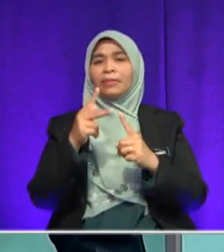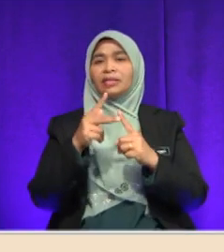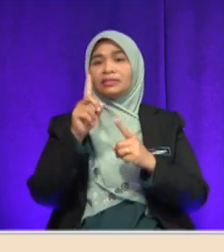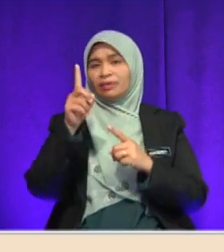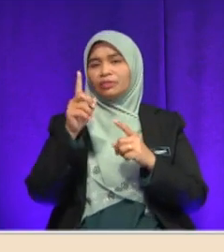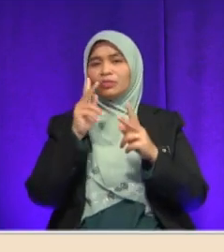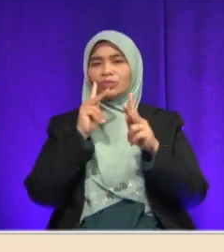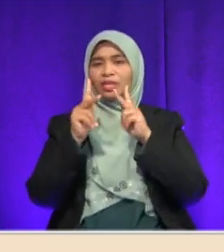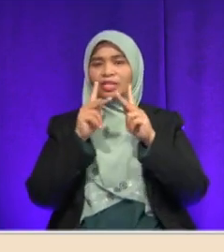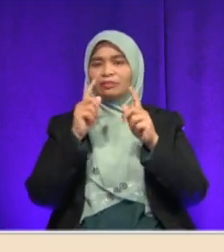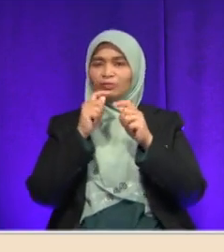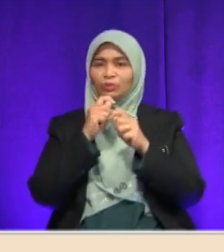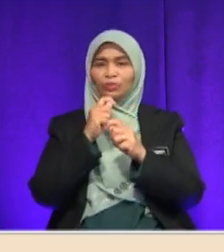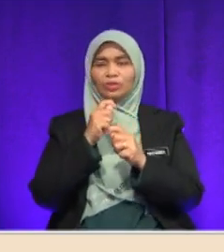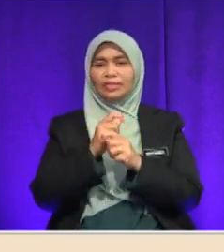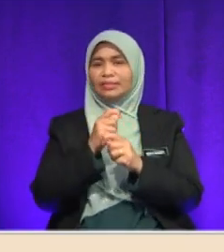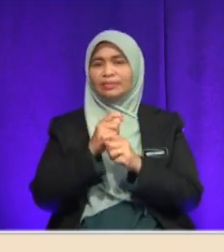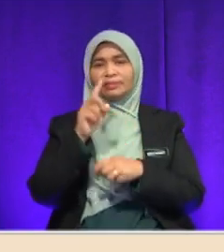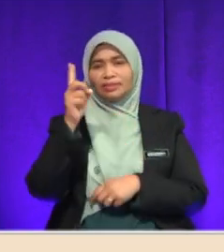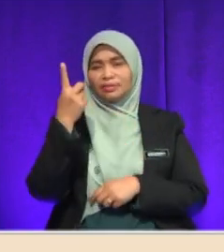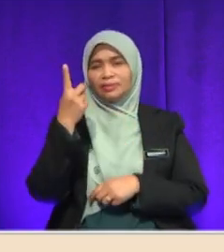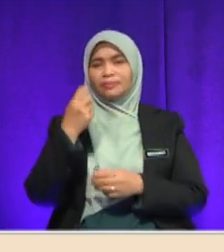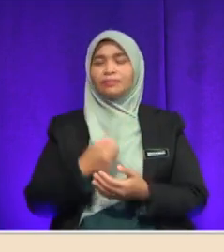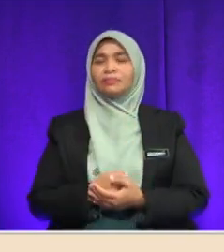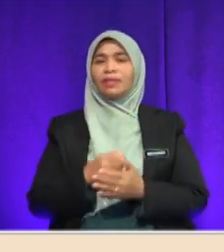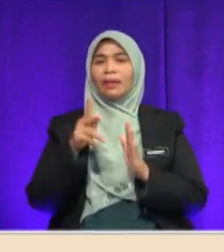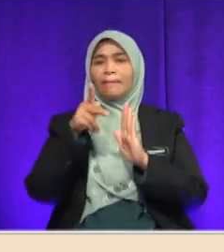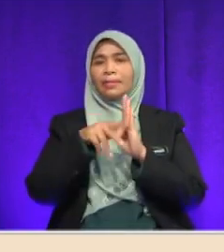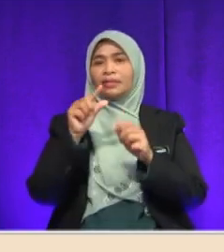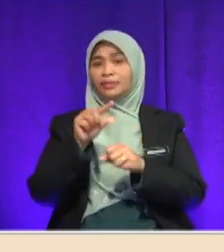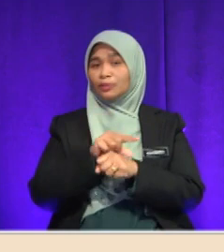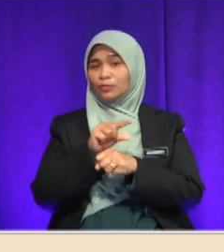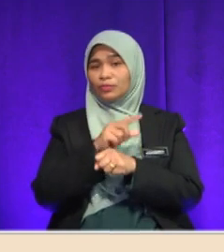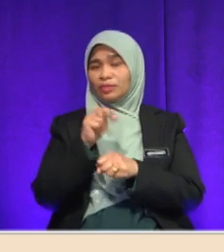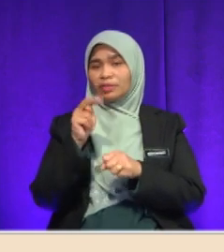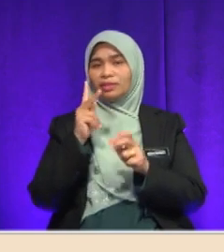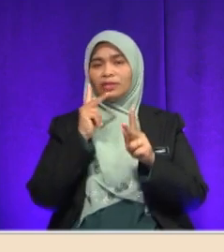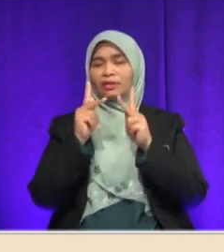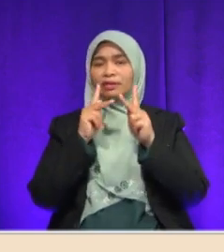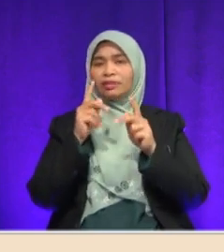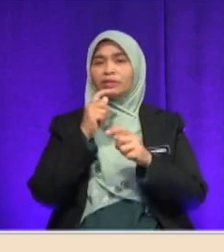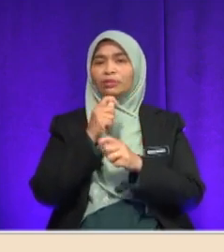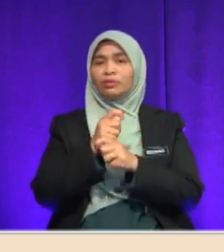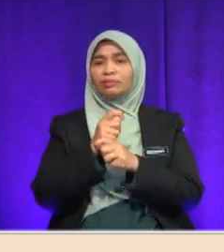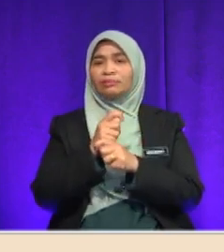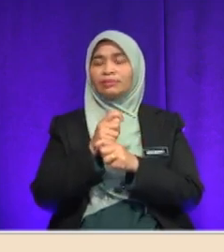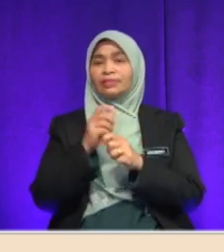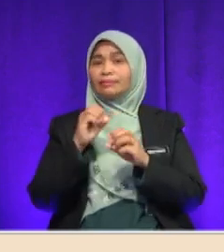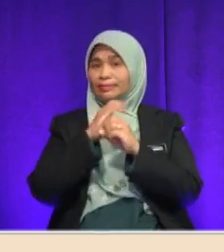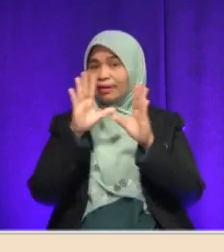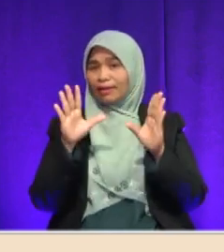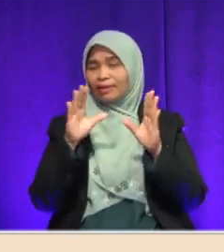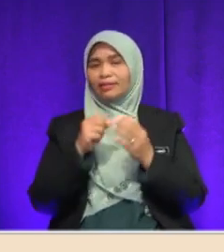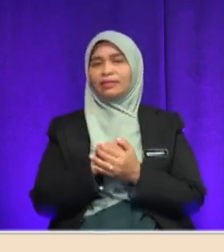iaitu terangkan. Okey, apa penggunaan kata tugas terangkan sebenarnya memerlukan calon menyatakan fakta